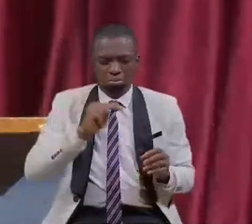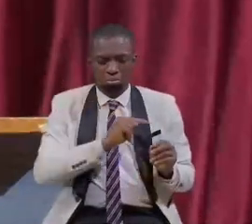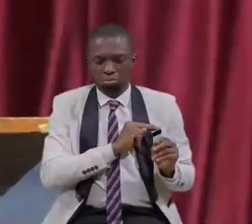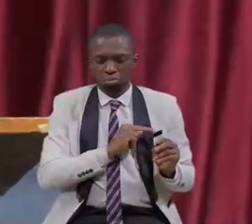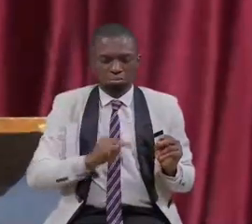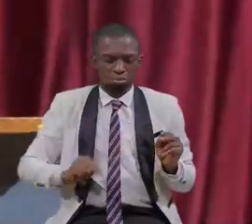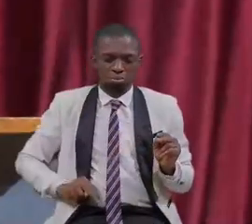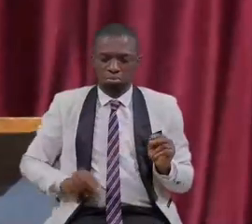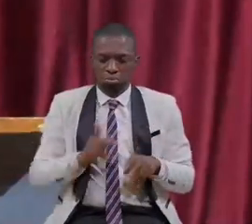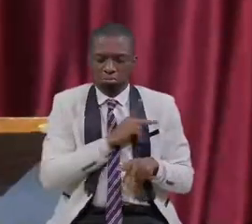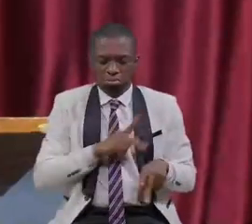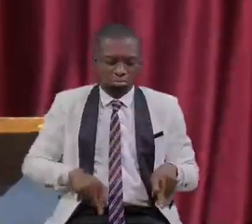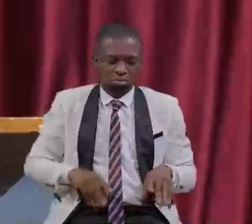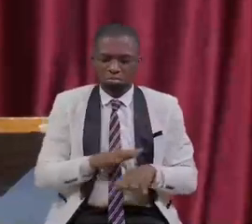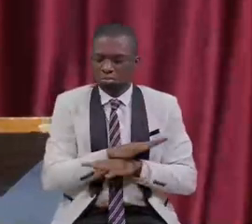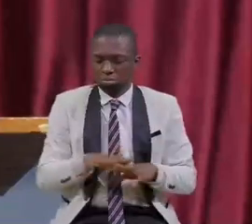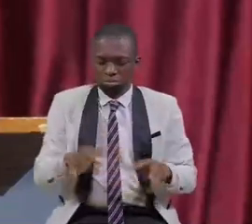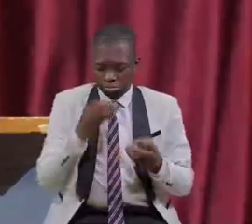12 mois plus tard,